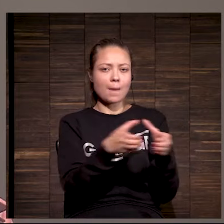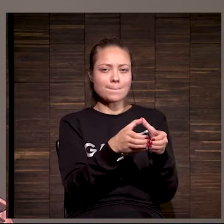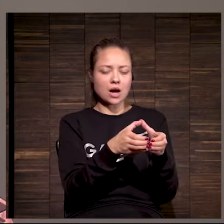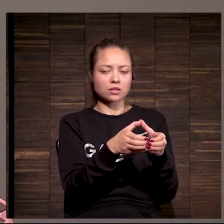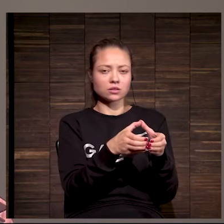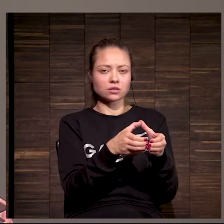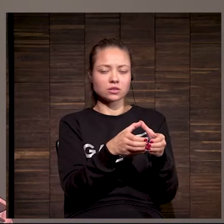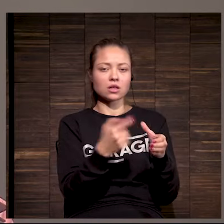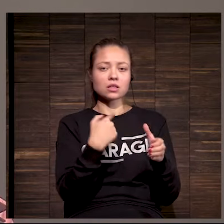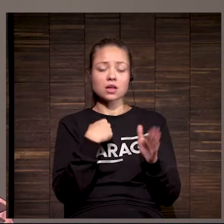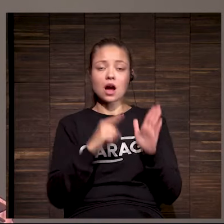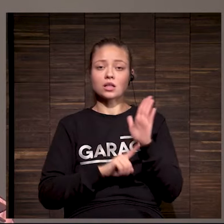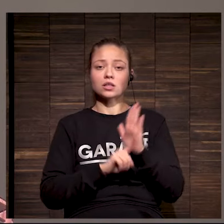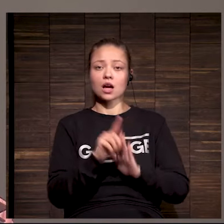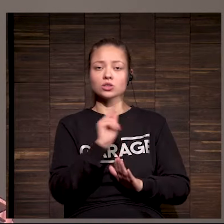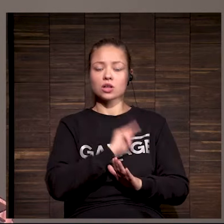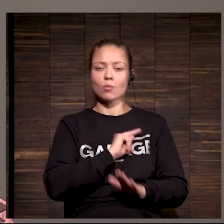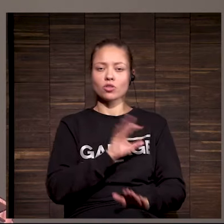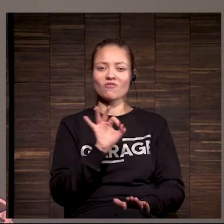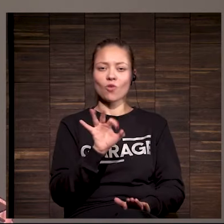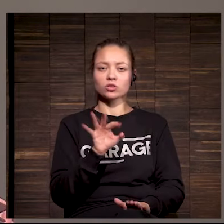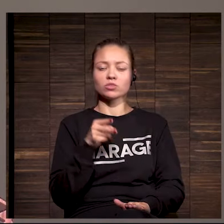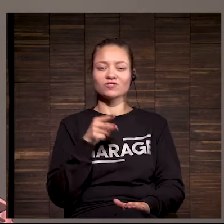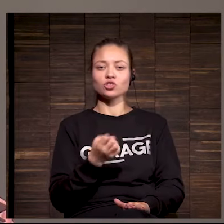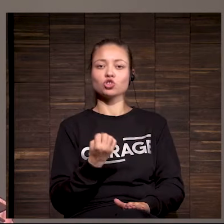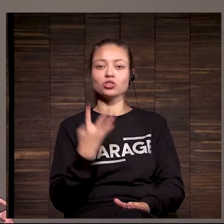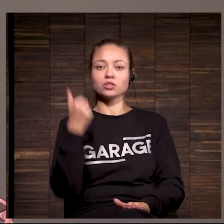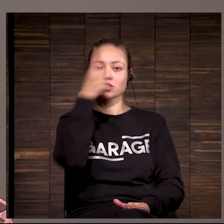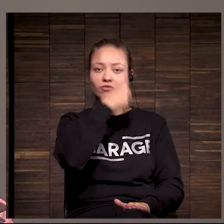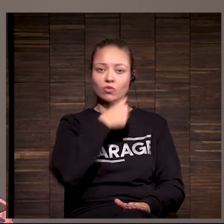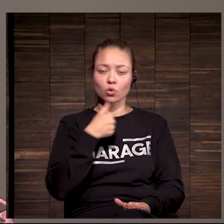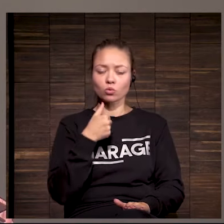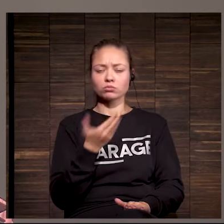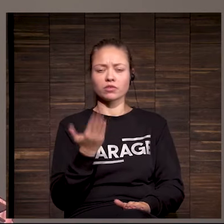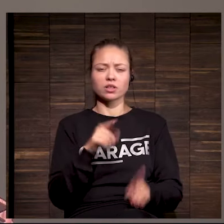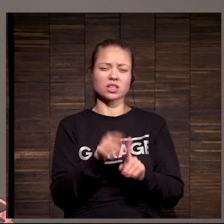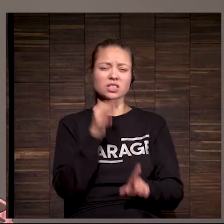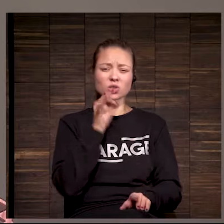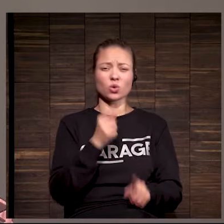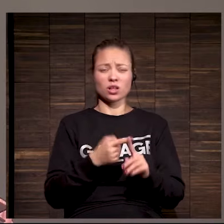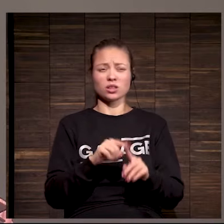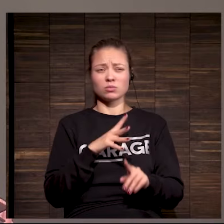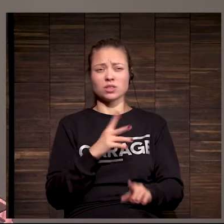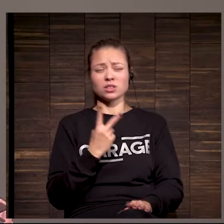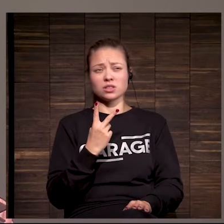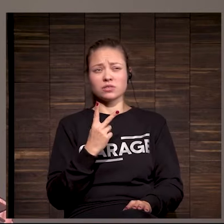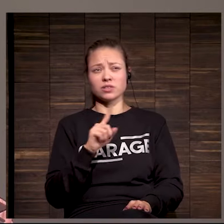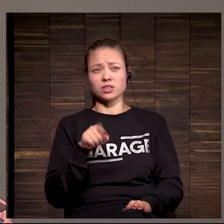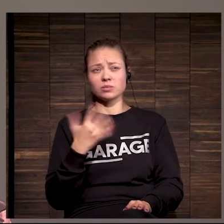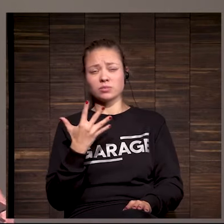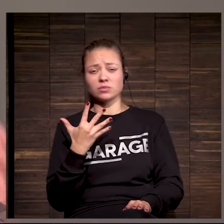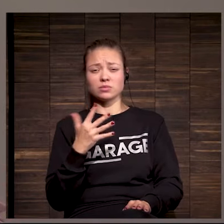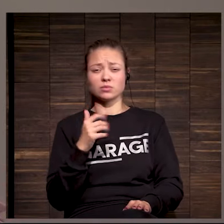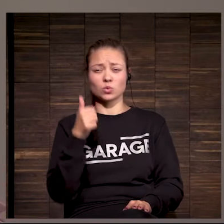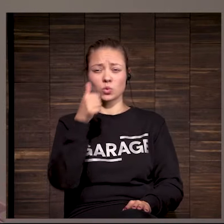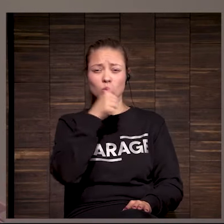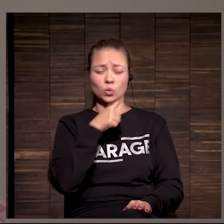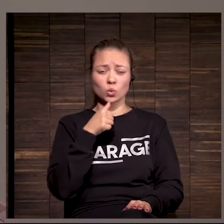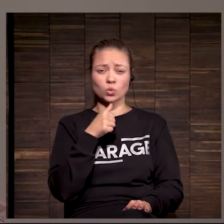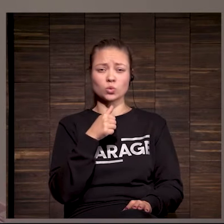я начал работать в октябре 2014 года давайте так скажем что это было два с половиной года до